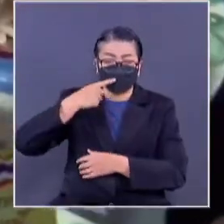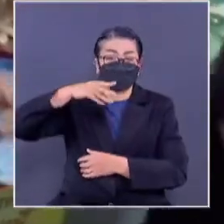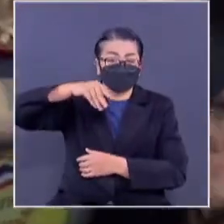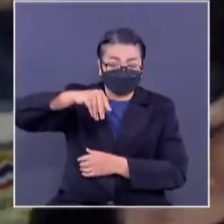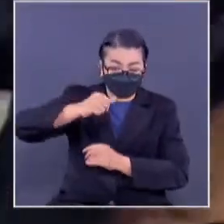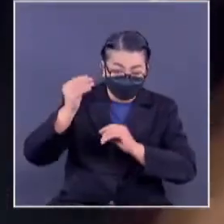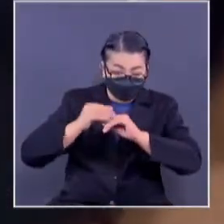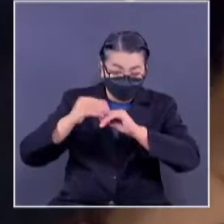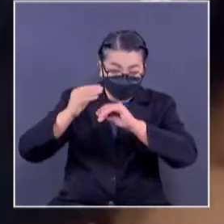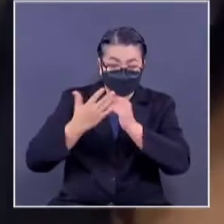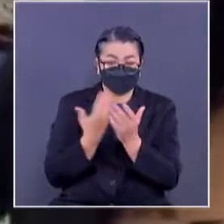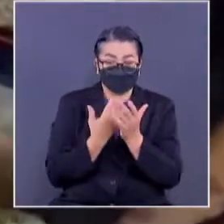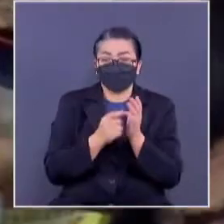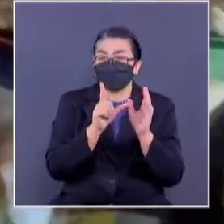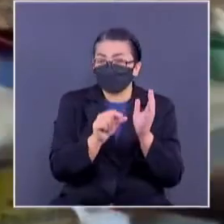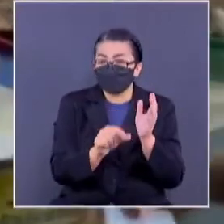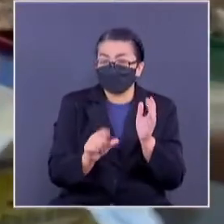ก็จะลดลงด้วยค่ะ